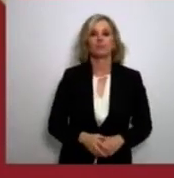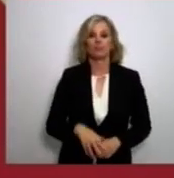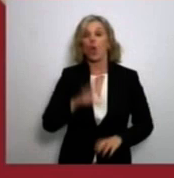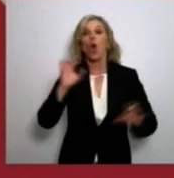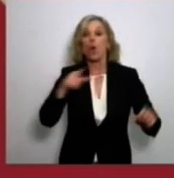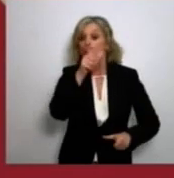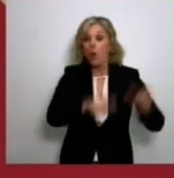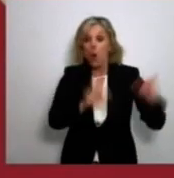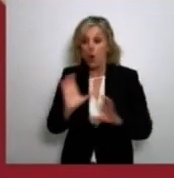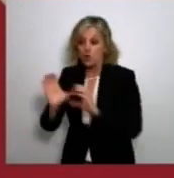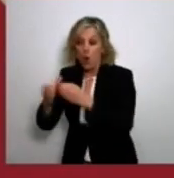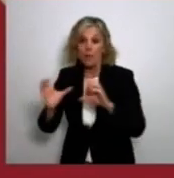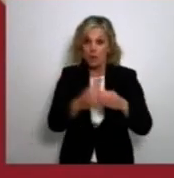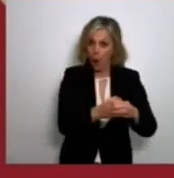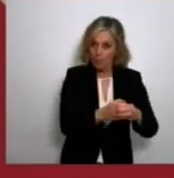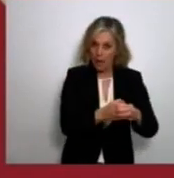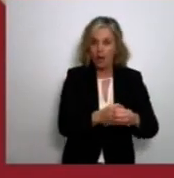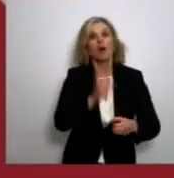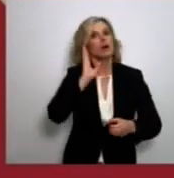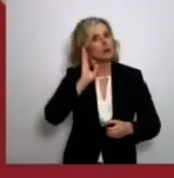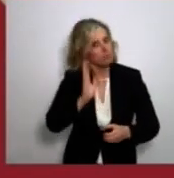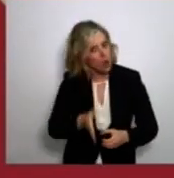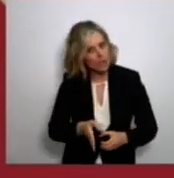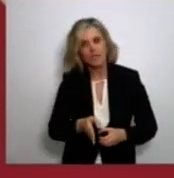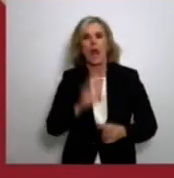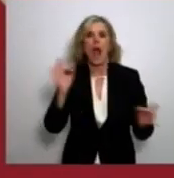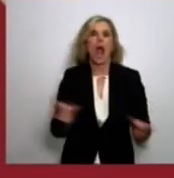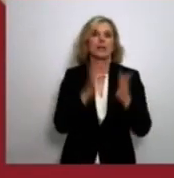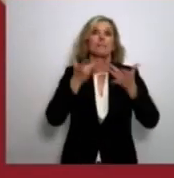στιγμή εντός των τριών πρώτων ετών μπορεί να προκαλέσει γενικές εκλογές.